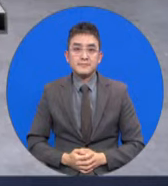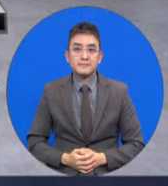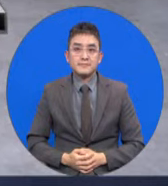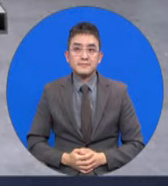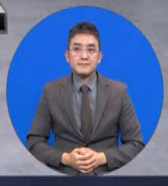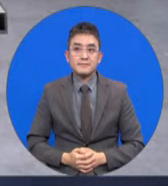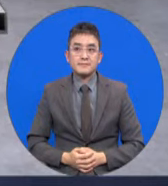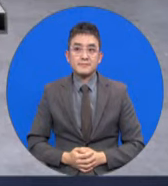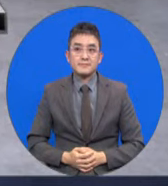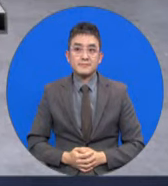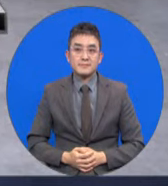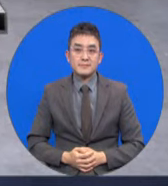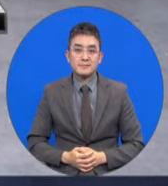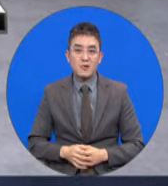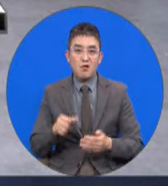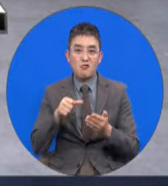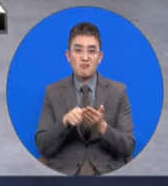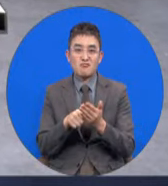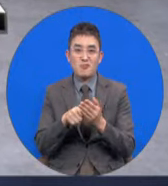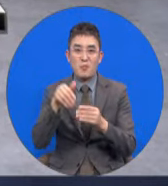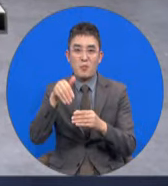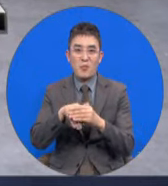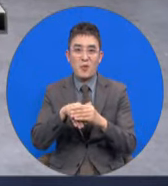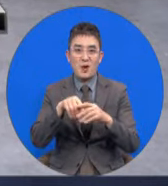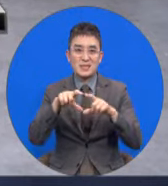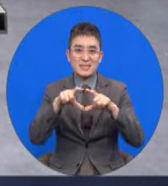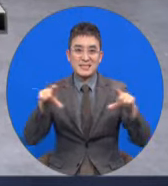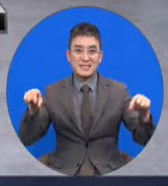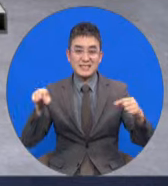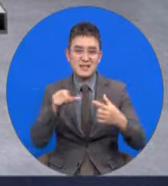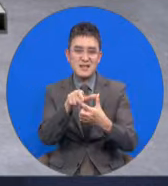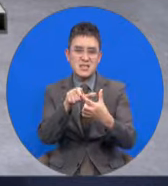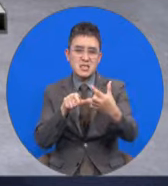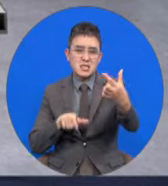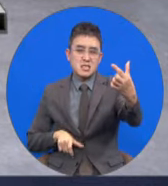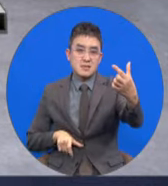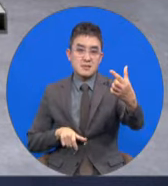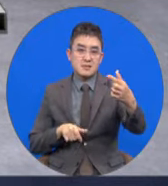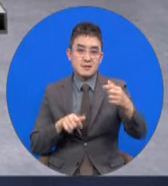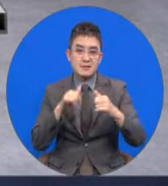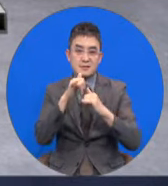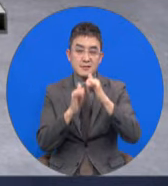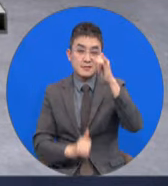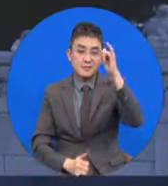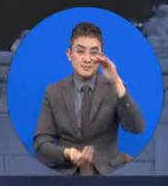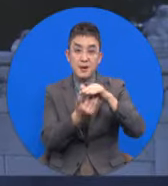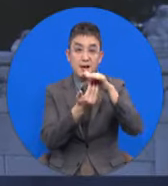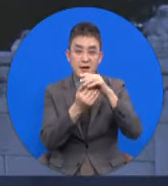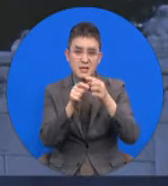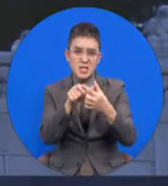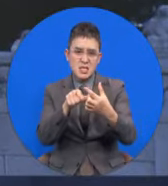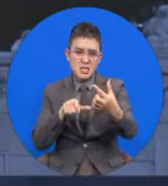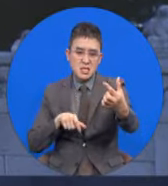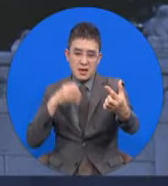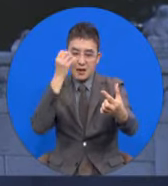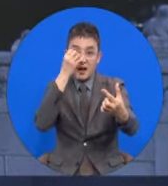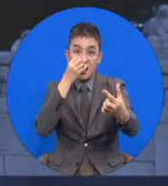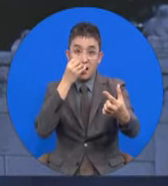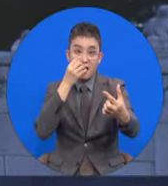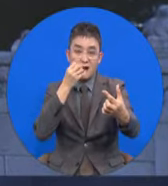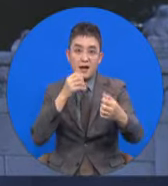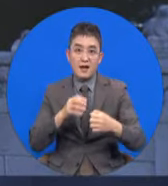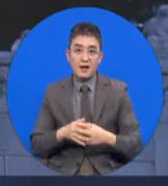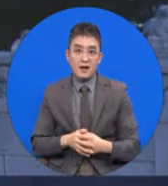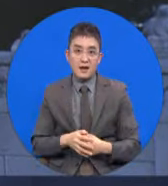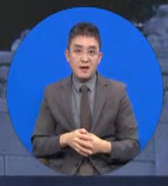최장 투표지 그렇기 때문에 손으로 검표합니다. 수검표가 30년 만에 부활했습니다. 이렇게 되면 개표